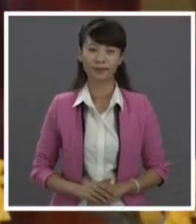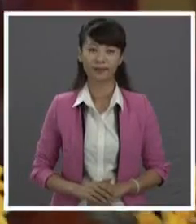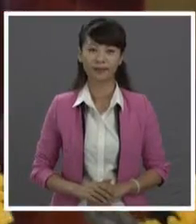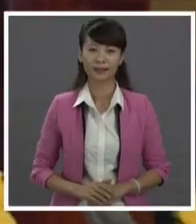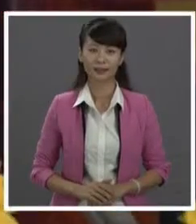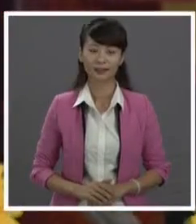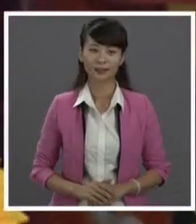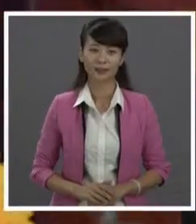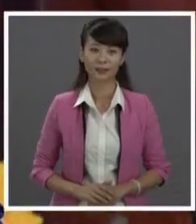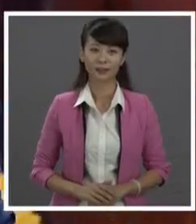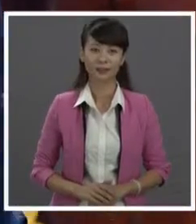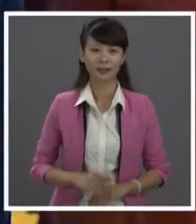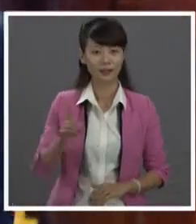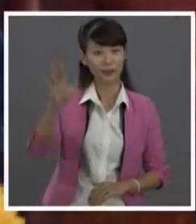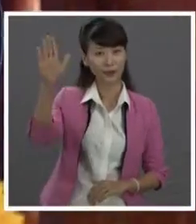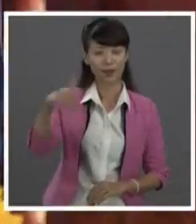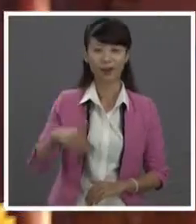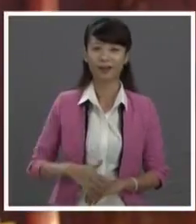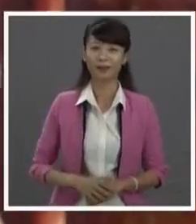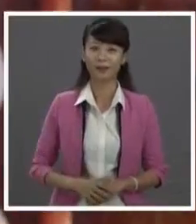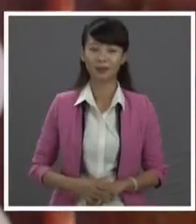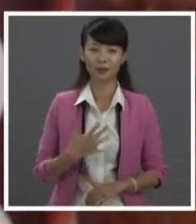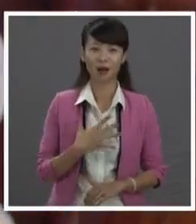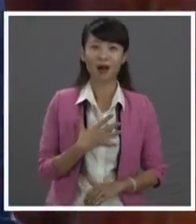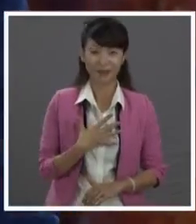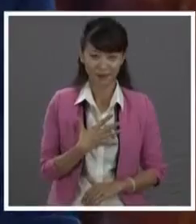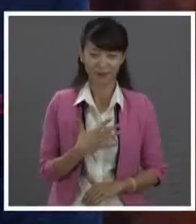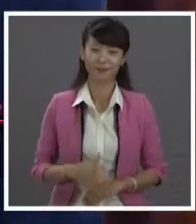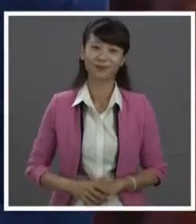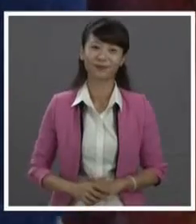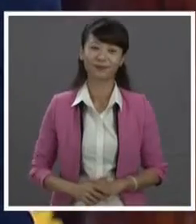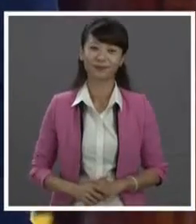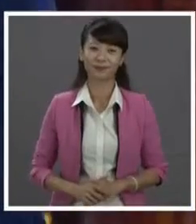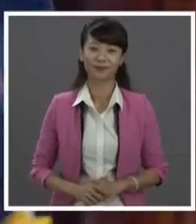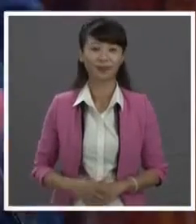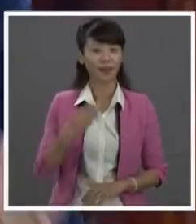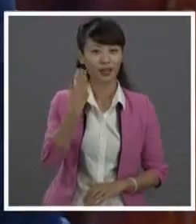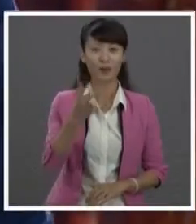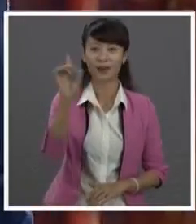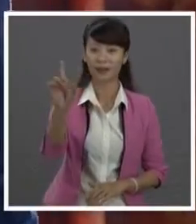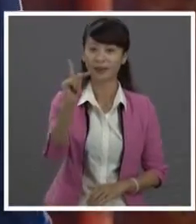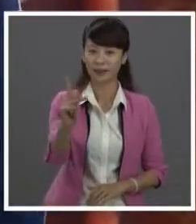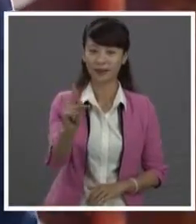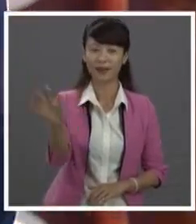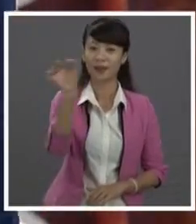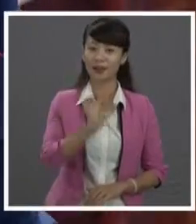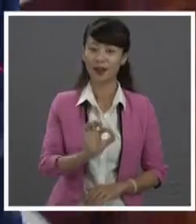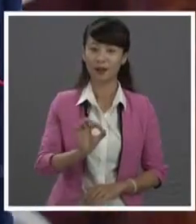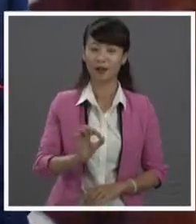你过来 请来一下， 我 哈啾 感冒了， 好冷好冷，给我 一颗药，水